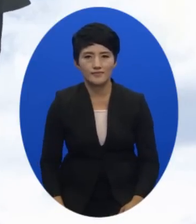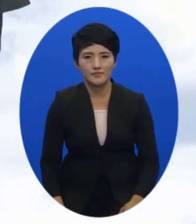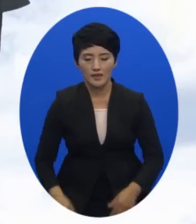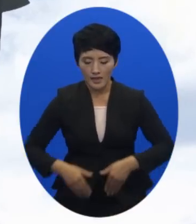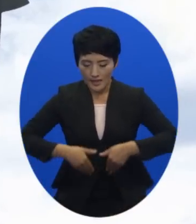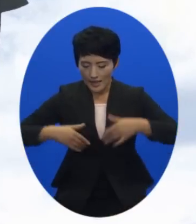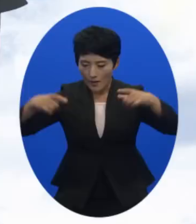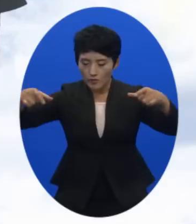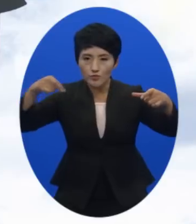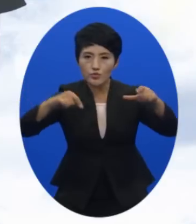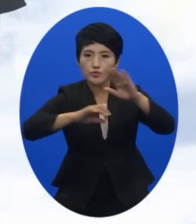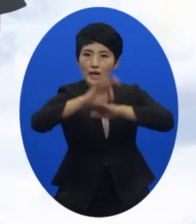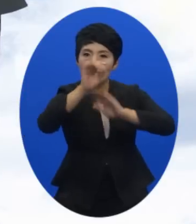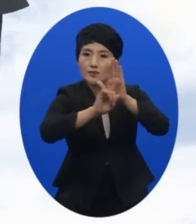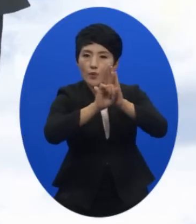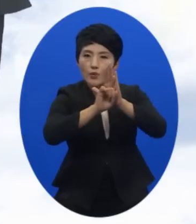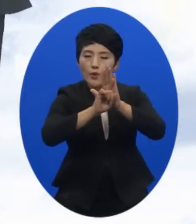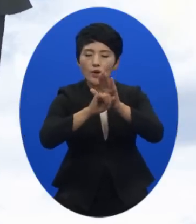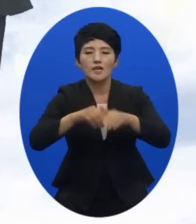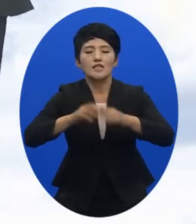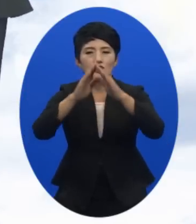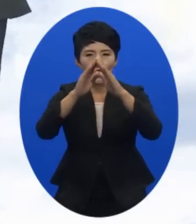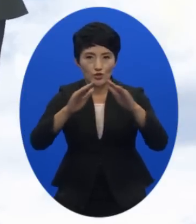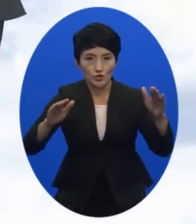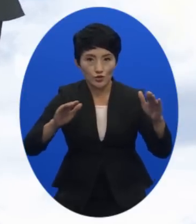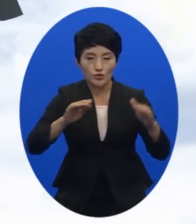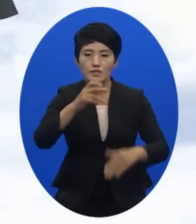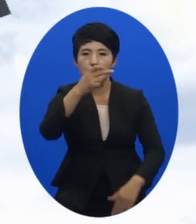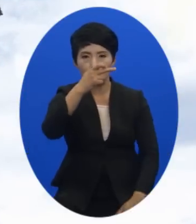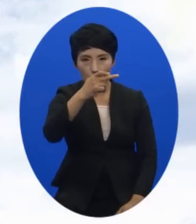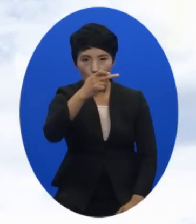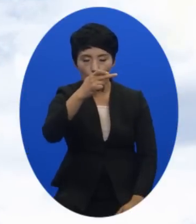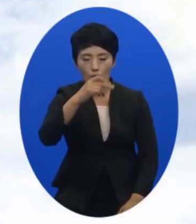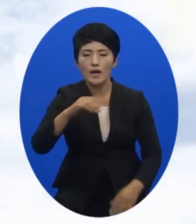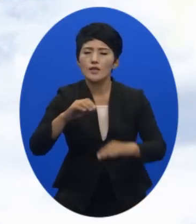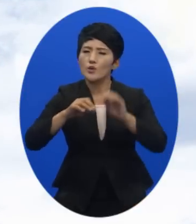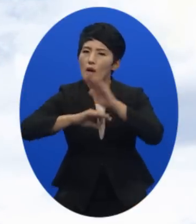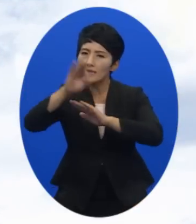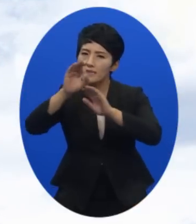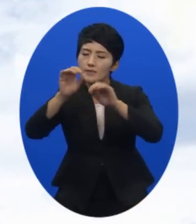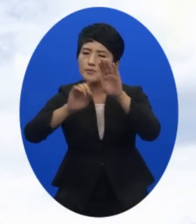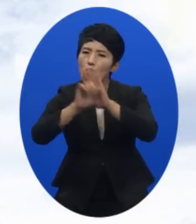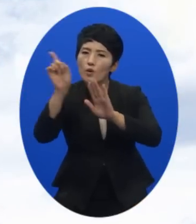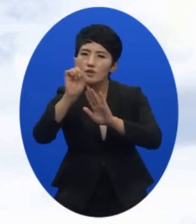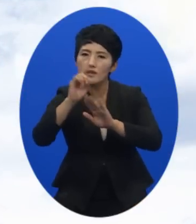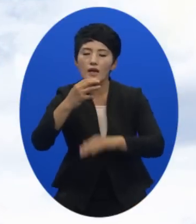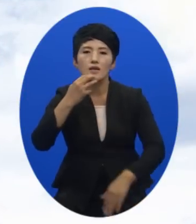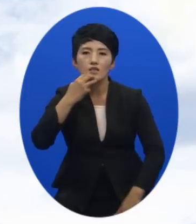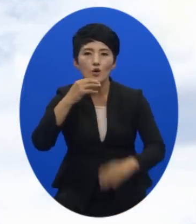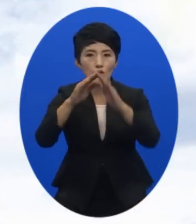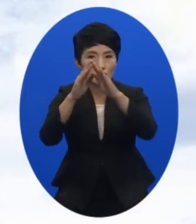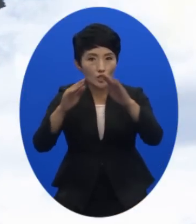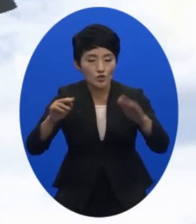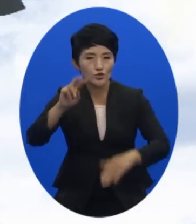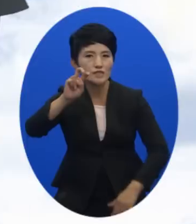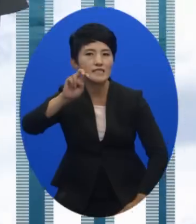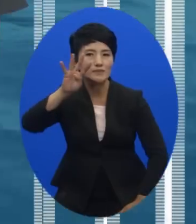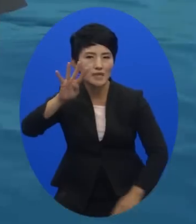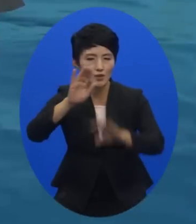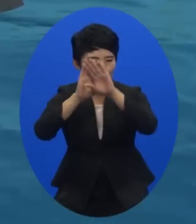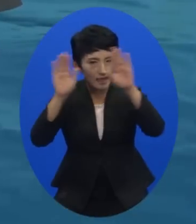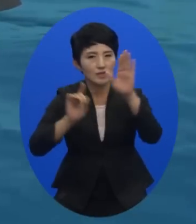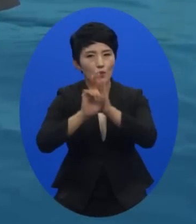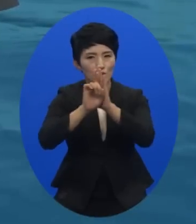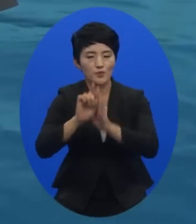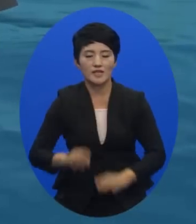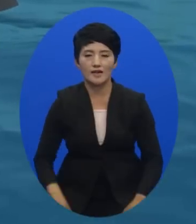남부지방의 아침 기온 전주, 대구 12도, 낮 기온은 전주, 대구 26도, 제주 24도 보이겠습니다.